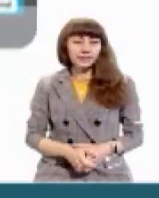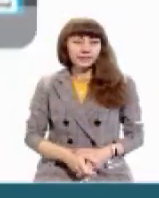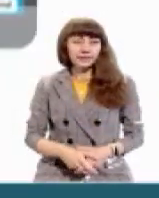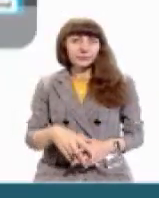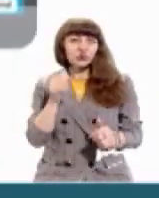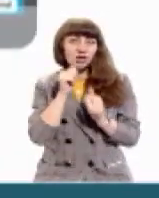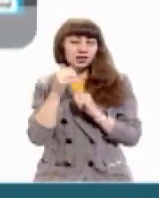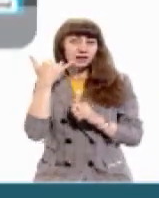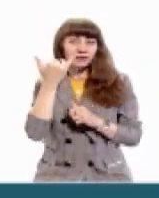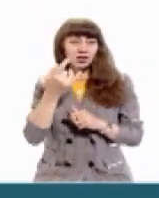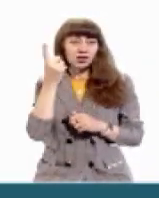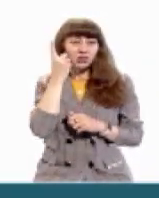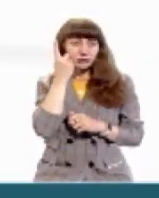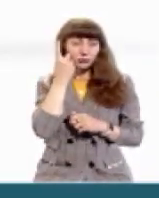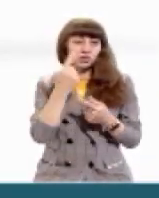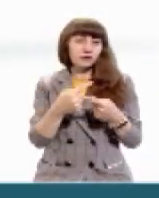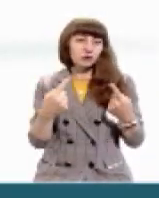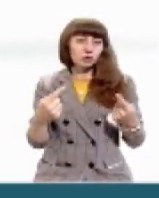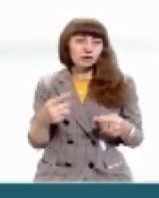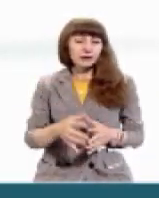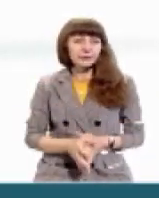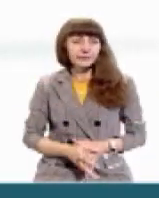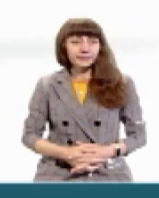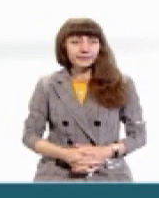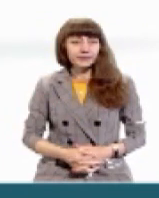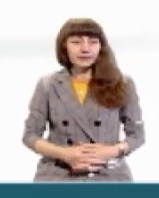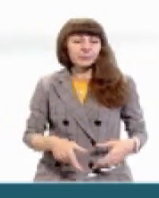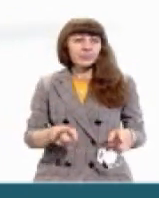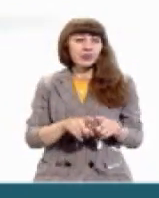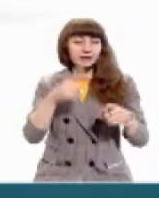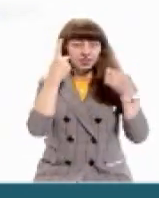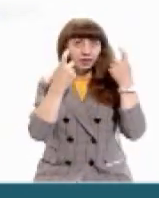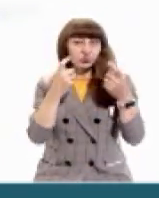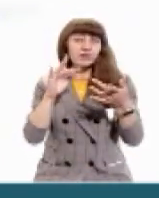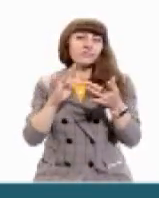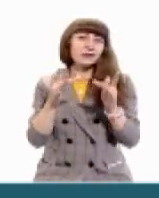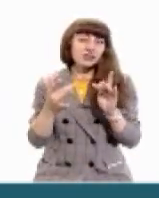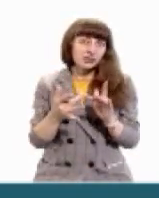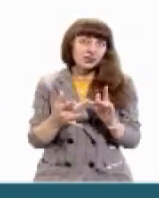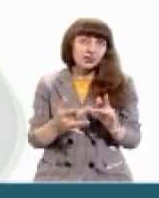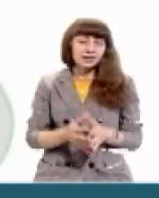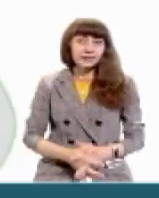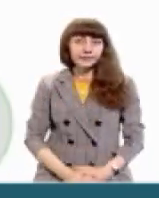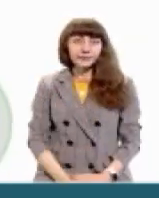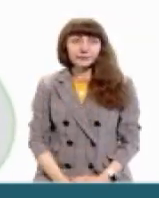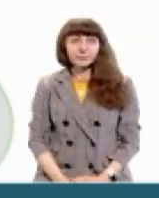қалалық телефонға қоңырау шалу 51,5%. Сондай-ақ әлеуметтік желілер мен мессенджерлердегі